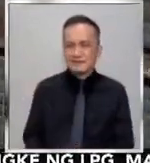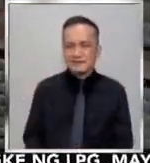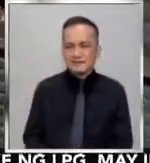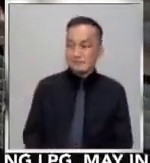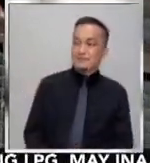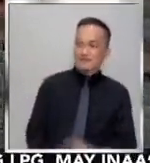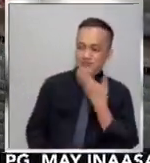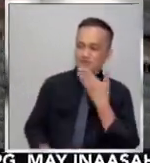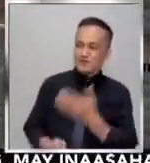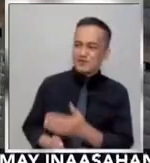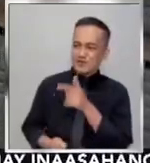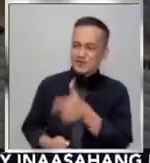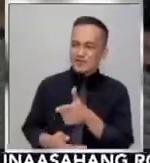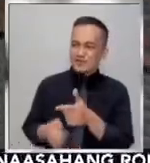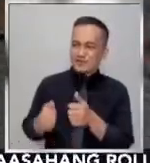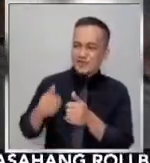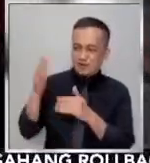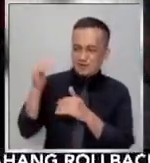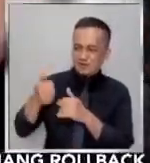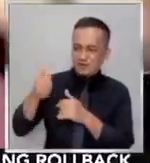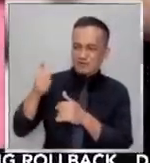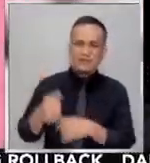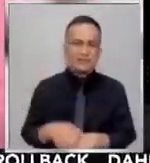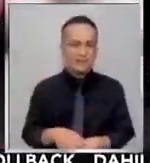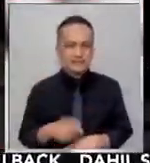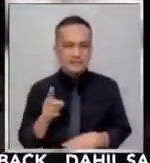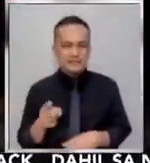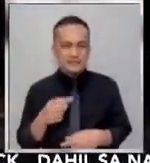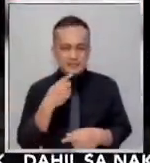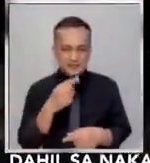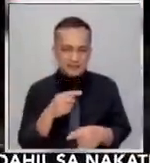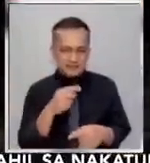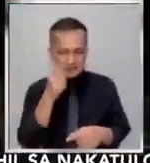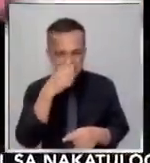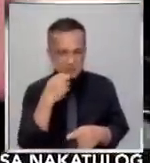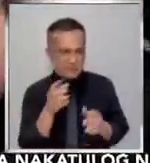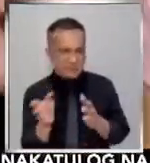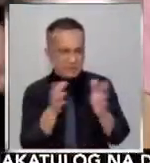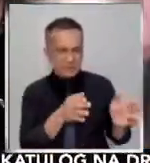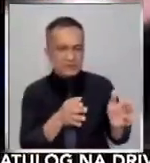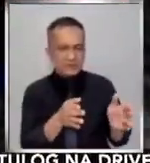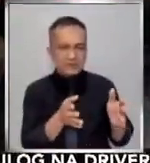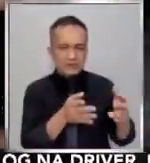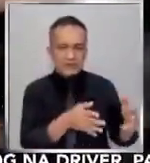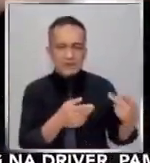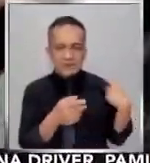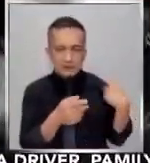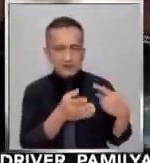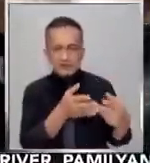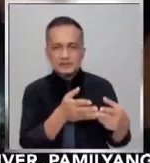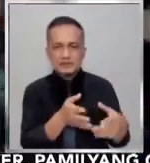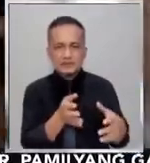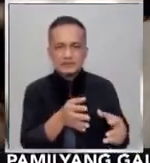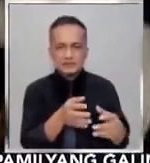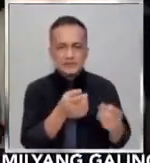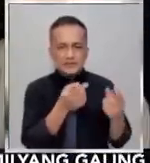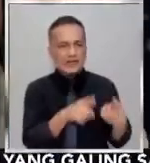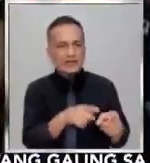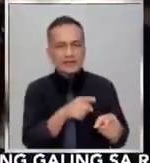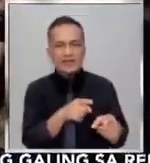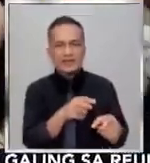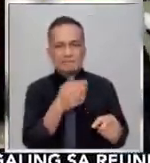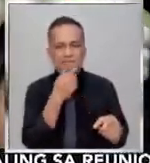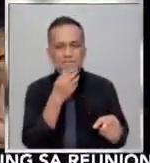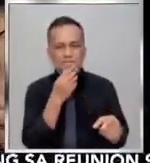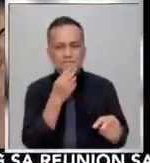ka. Ayan, so kung may litsunan dito, meron naman po sa kabilang side, meron naman po nagaganap na